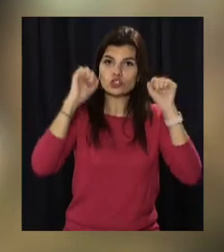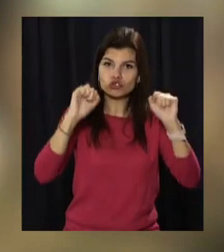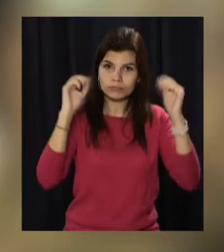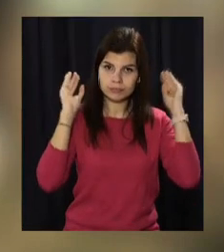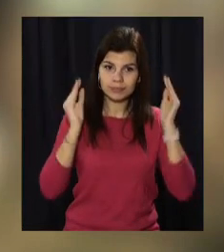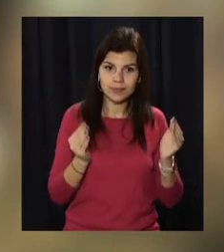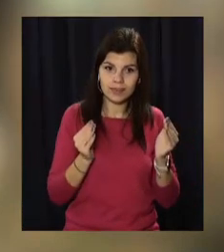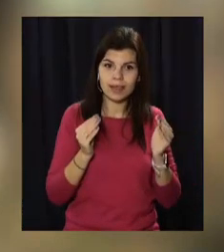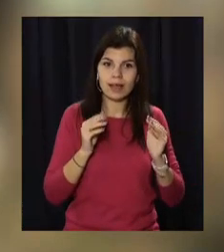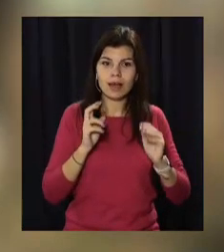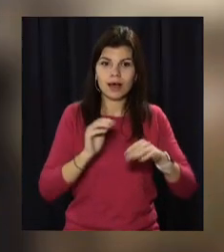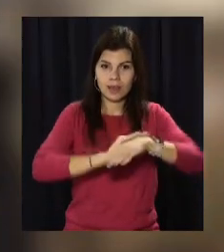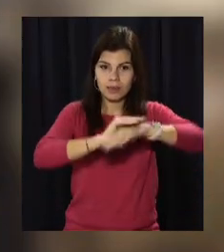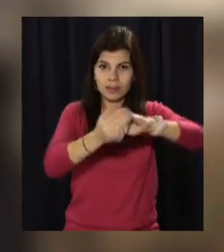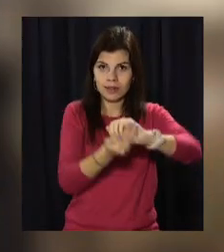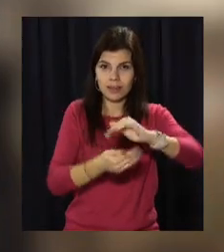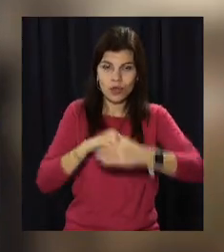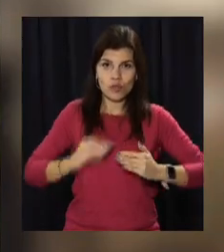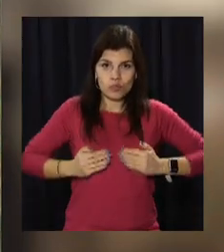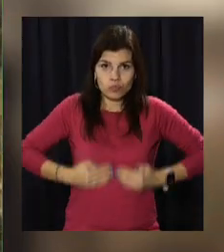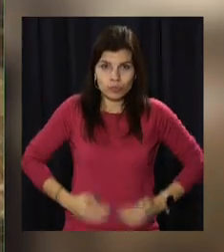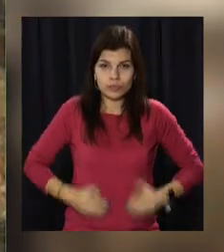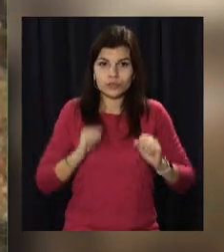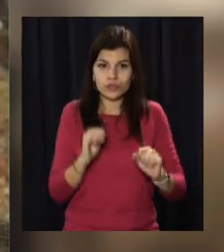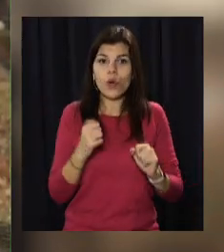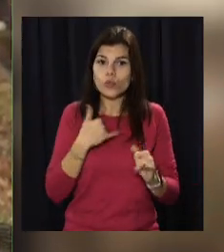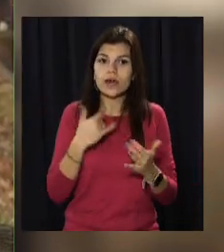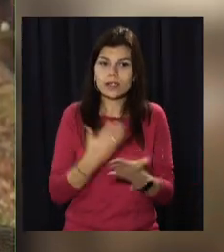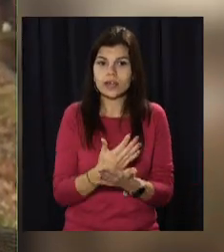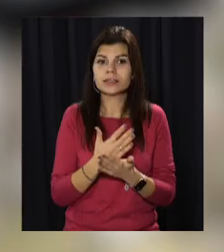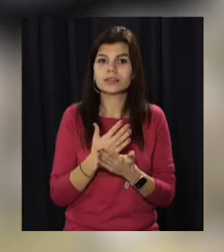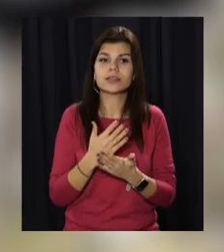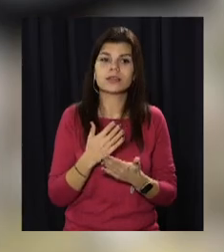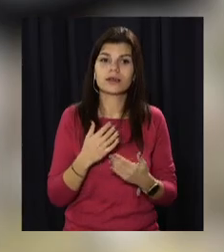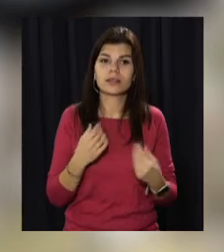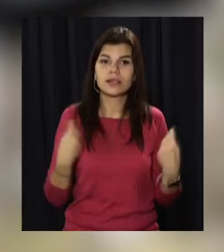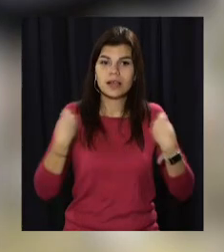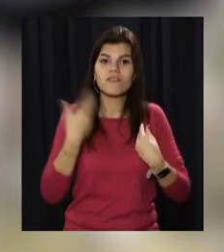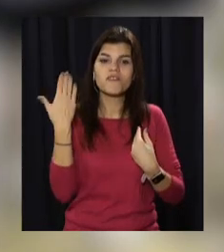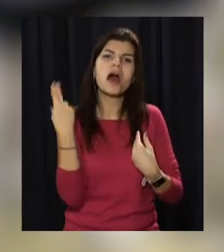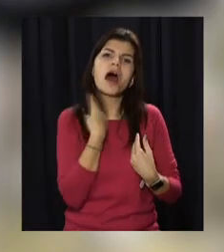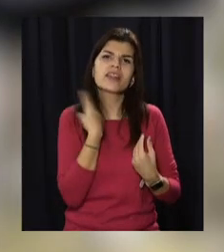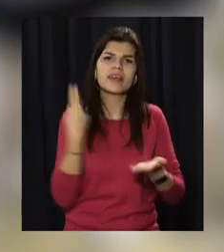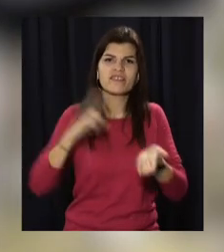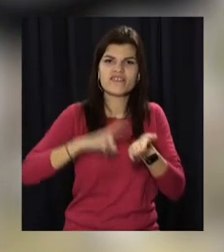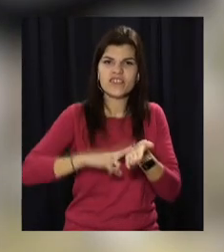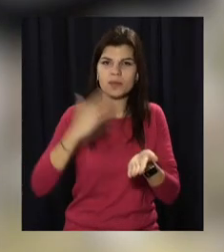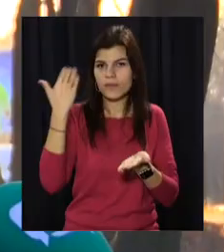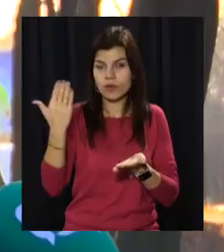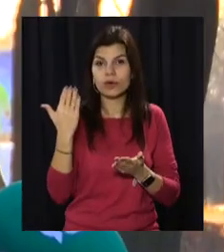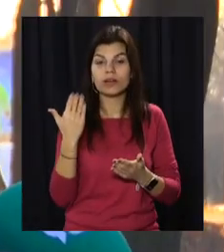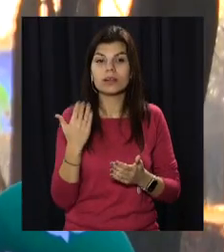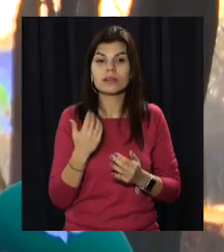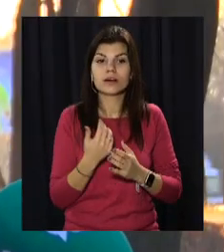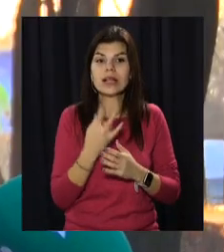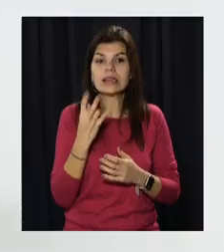з лапками закриваються повністю, і пузика закривається. І у нас є охлаждаючі попони англійської фірми